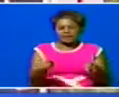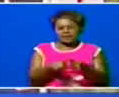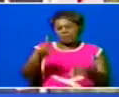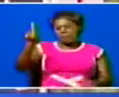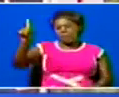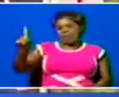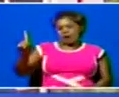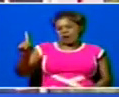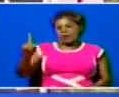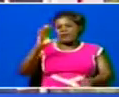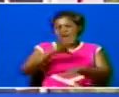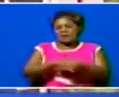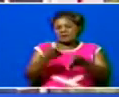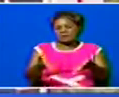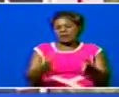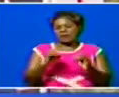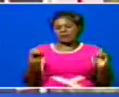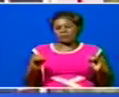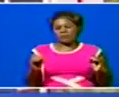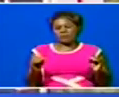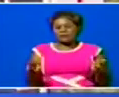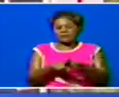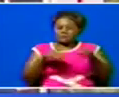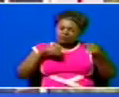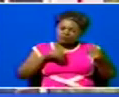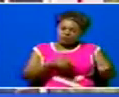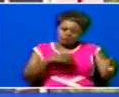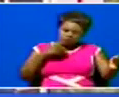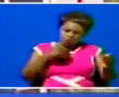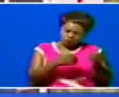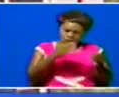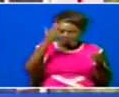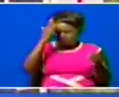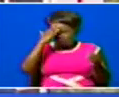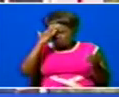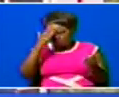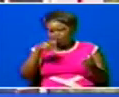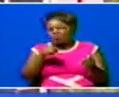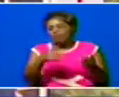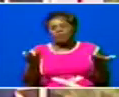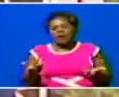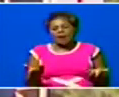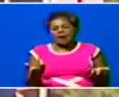mmoja ambaye hapatikani paka saizi. Na pia tunafuatilia kwa karibu sana tujue tuweze kumpata